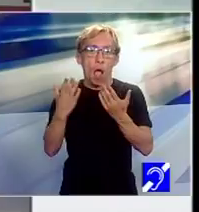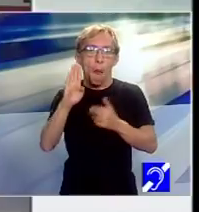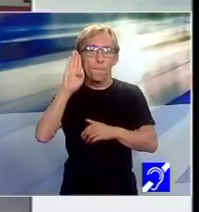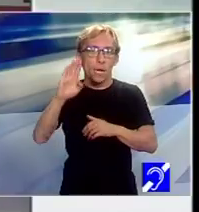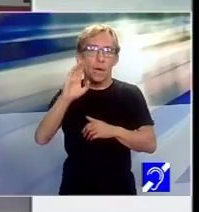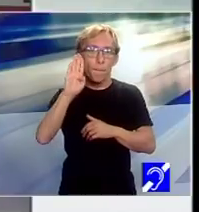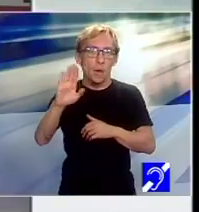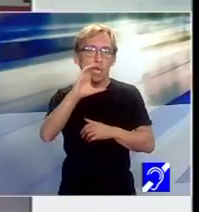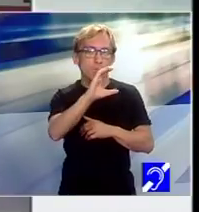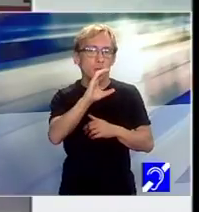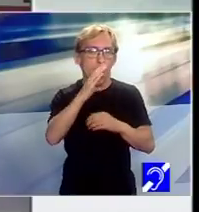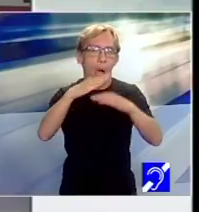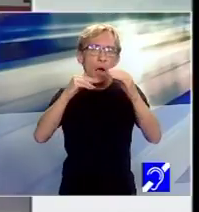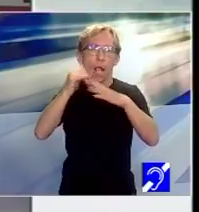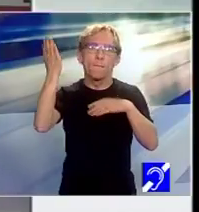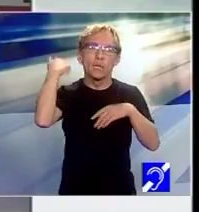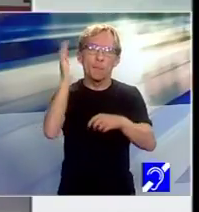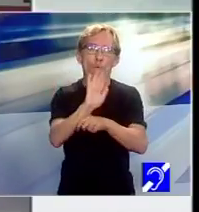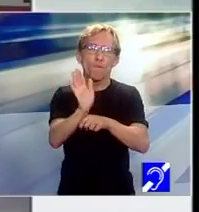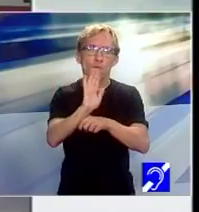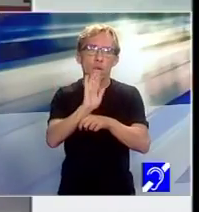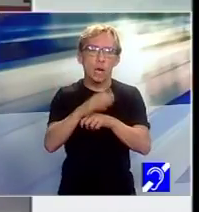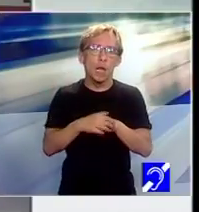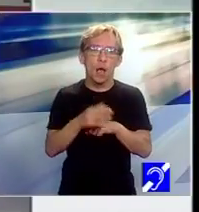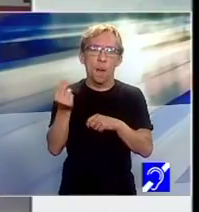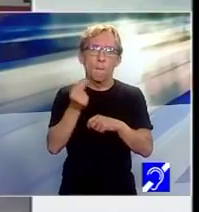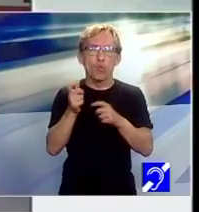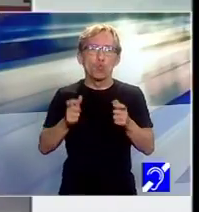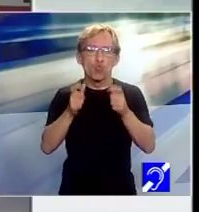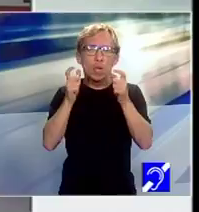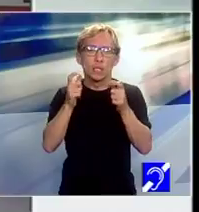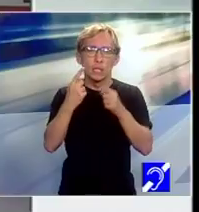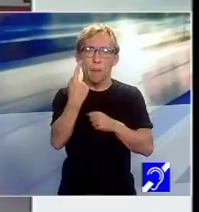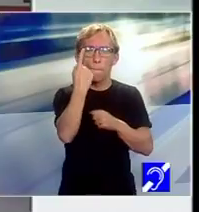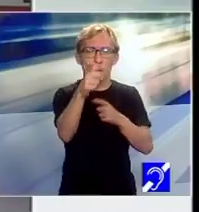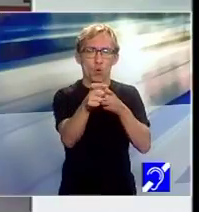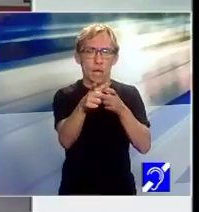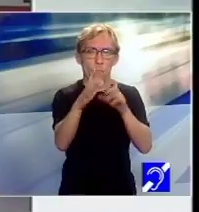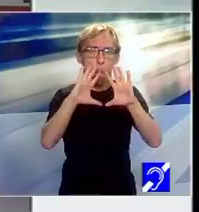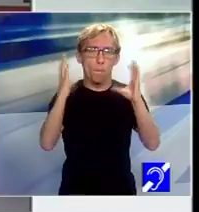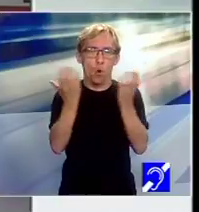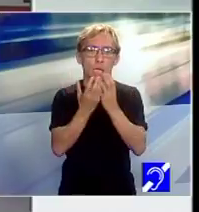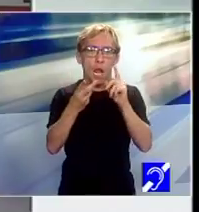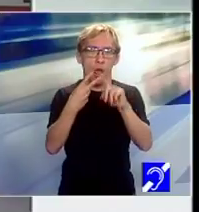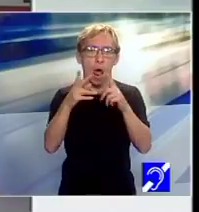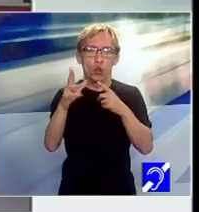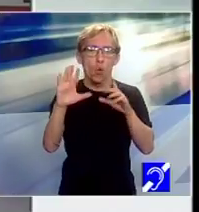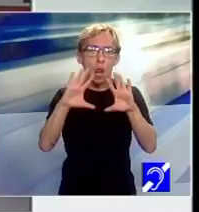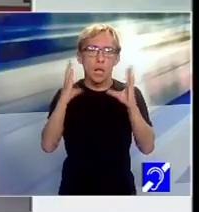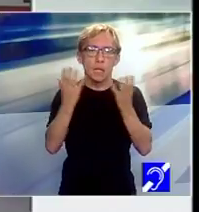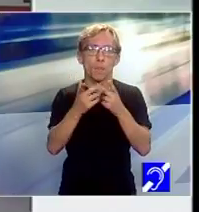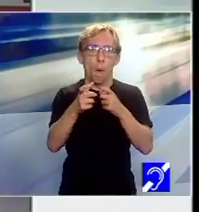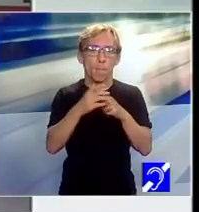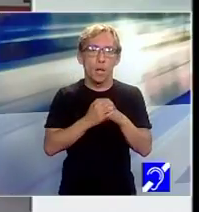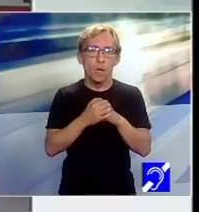rulează pe parcursul muzicii legat de toate atrocitățile din războaie, din primul, al doilea război mondial și până și din